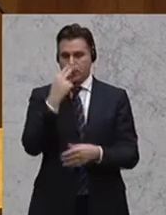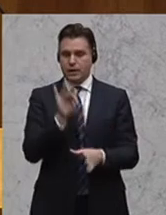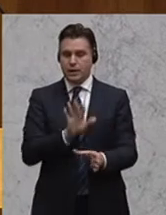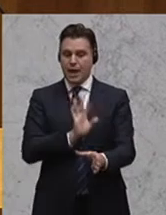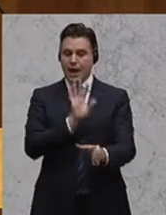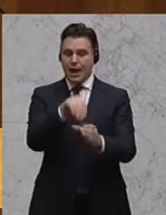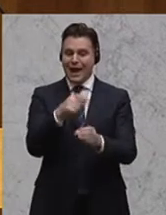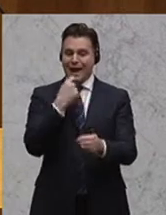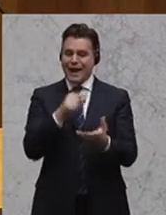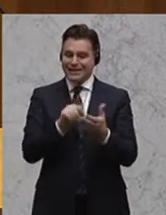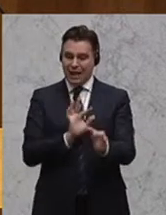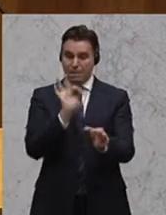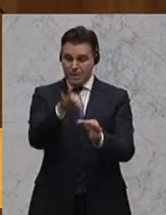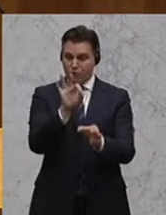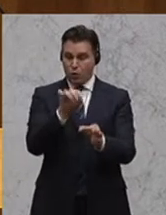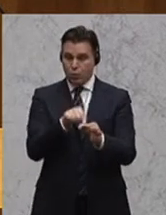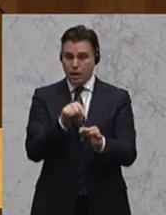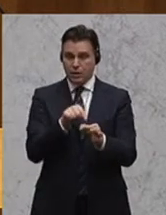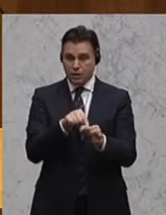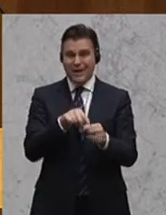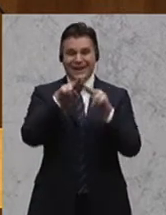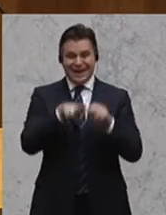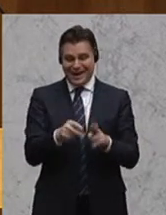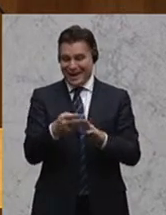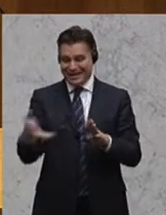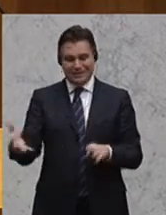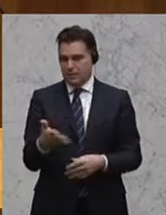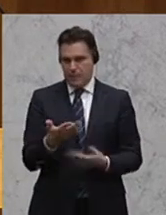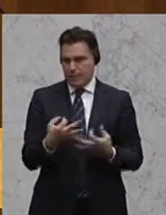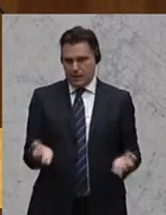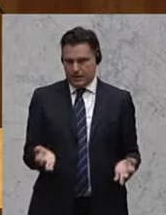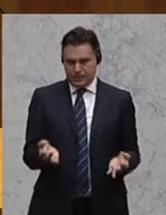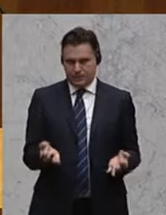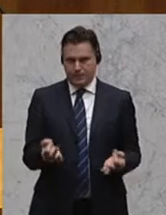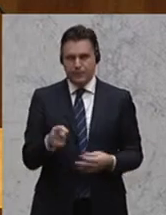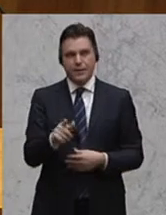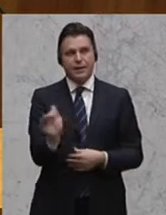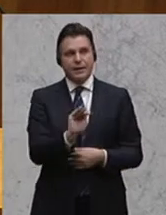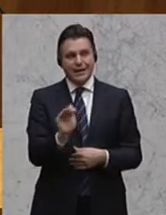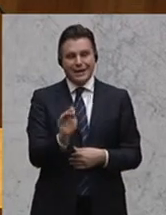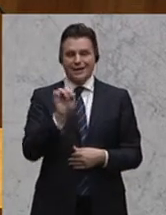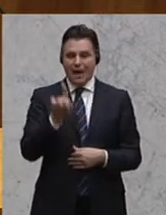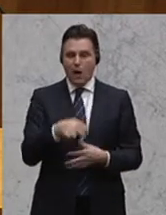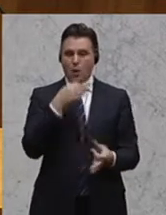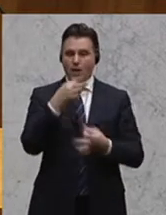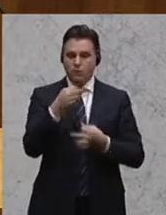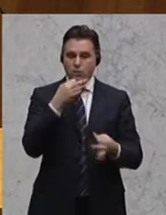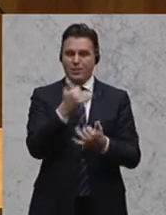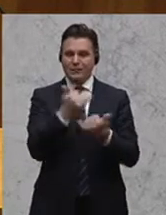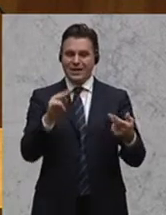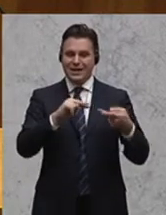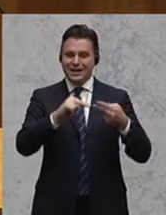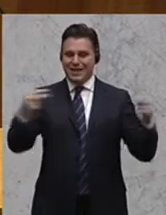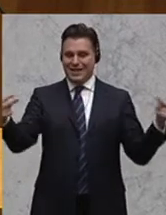befruchtete Eizellen ihre größte Sorge einfach übrig bleiben. Wir haben das Recht des Kindes auf Information über die genetische